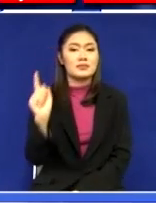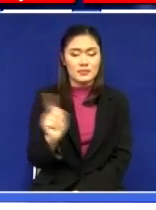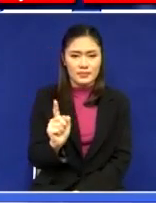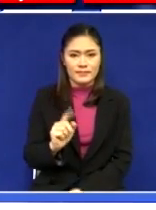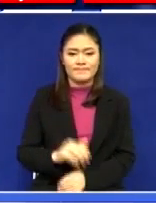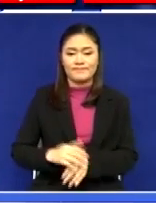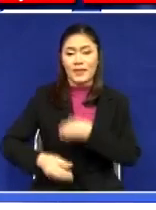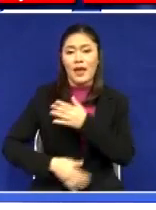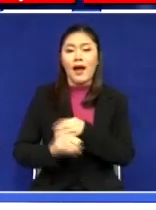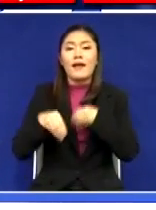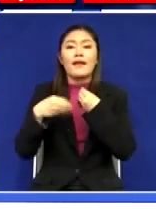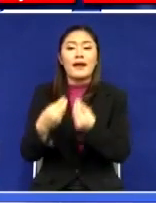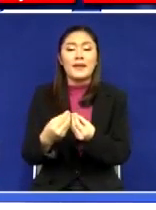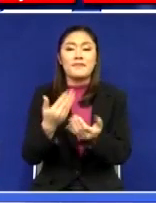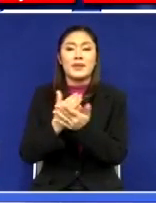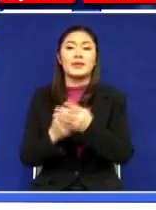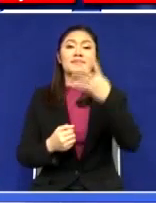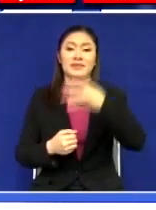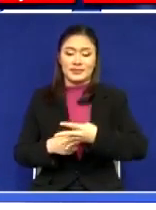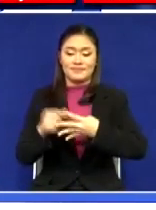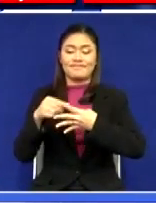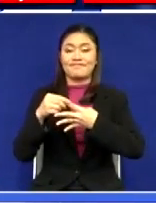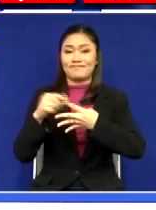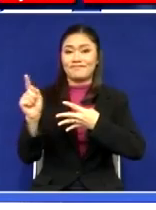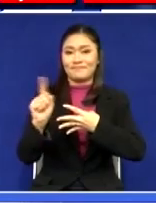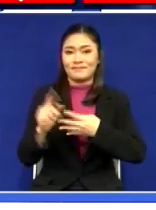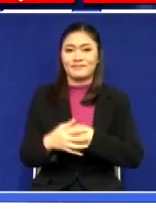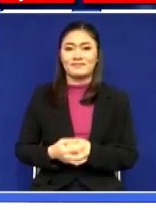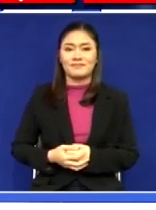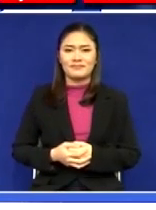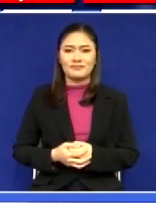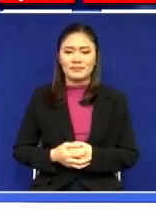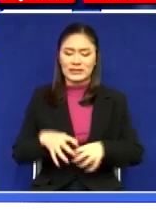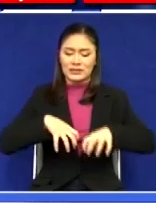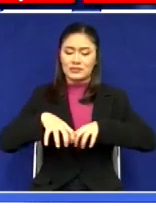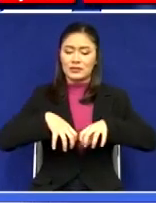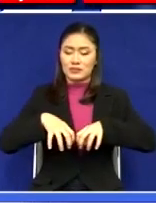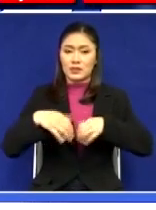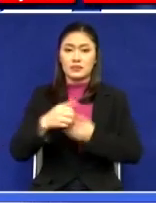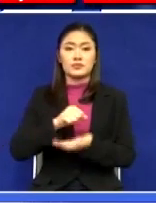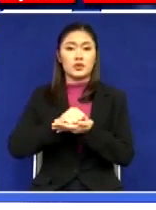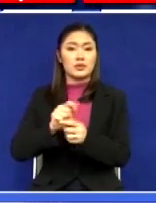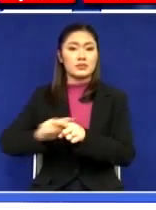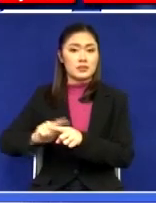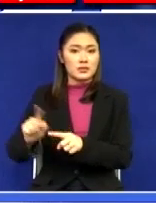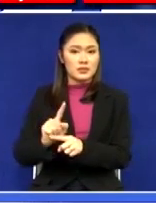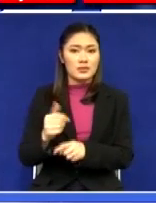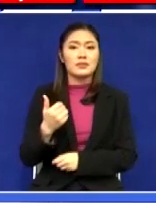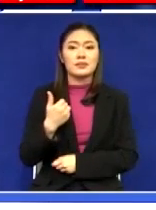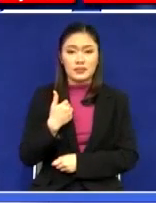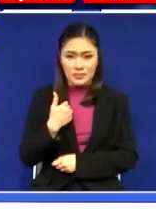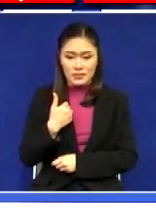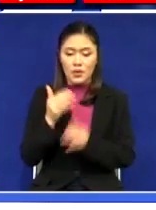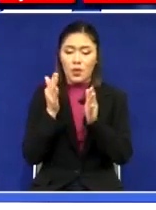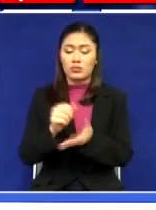มให้วิธีคิดไว้4แบบนะครับอันแรกเลยก็คือพยายามจัดสถานที่หรือจัดบริการเนี่ยให้ค